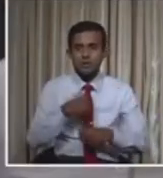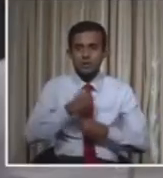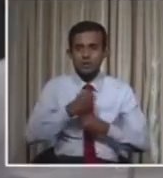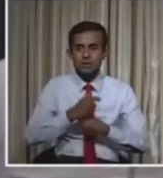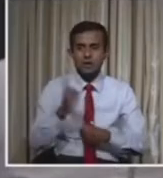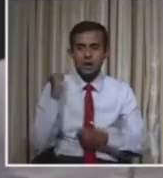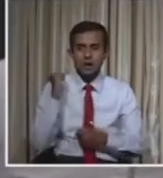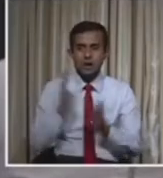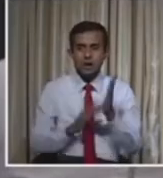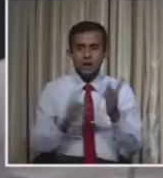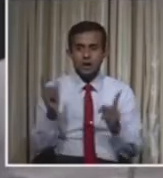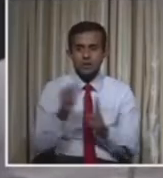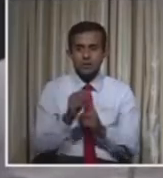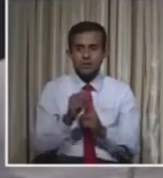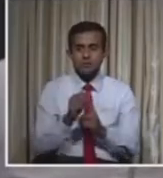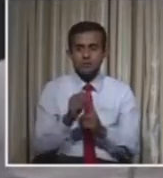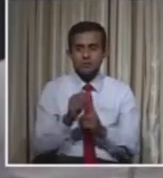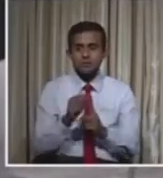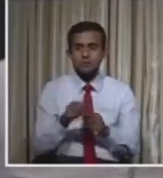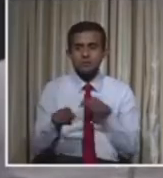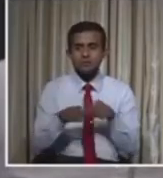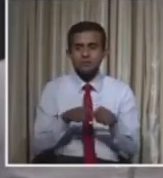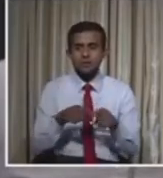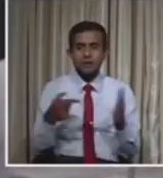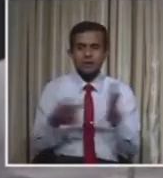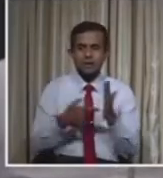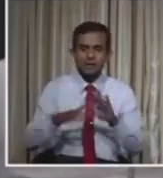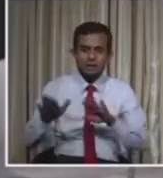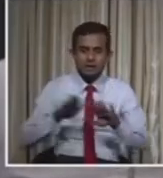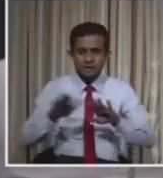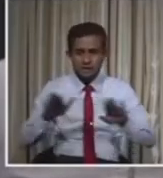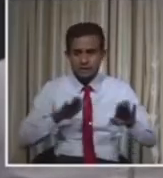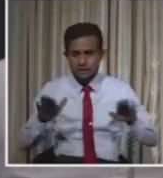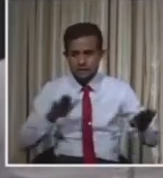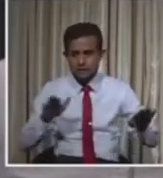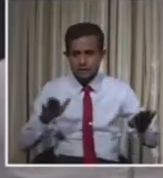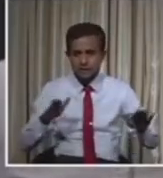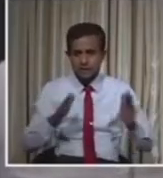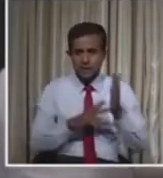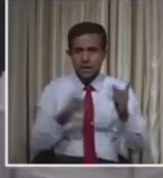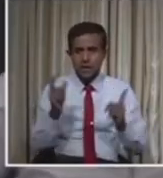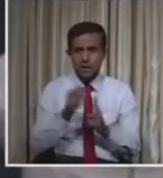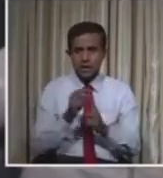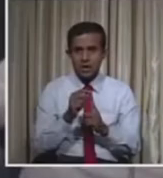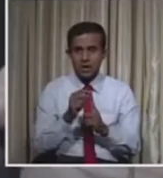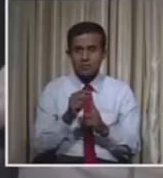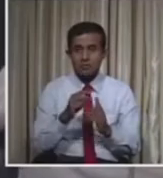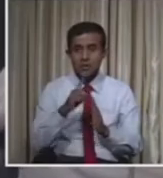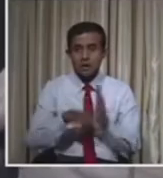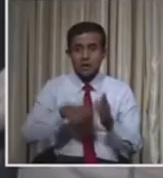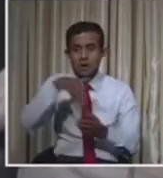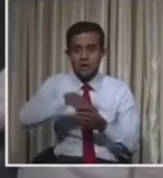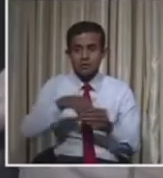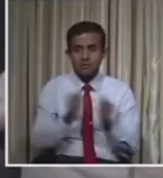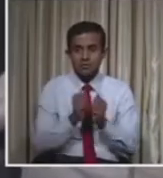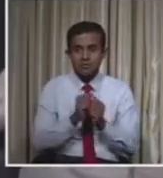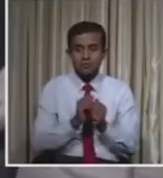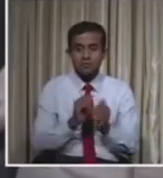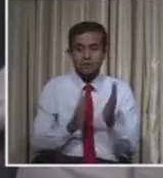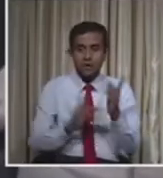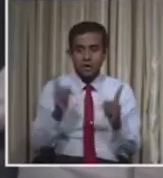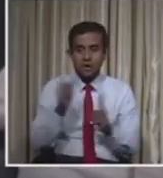ආරක්ෂක අමාත්‍යාංශය එවැගේම ආපදා කළමනාකරණ අමාත්‍යාංශය සුවදේශ කටයුතු අමාත්‍යාංශය මහජන